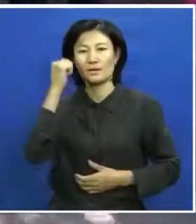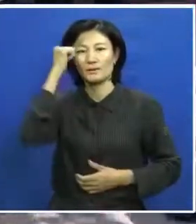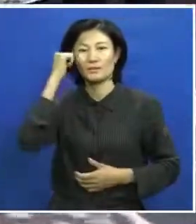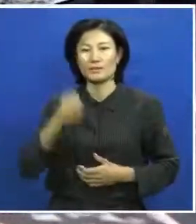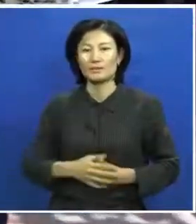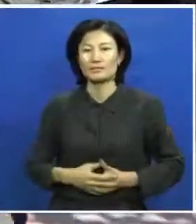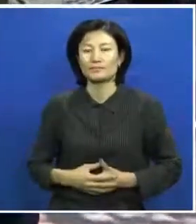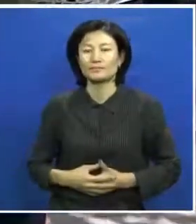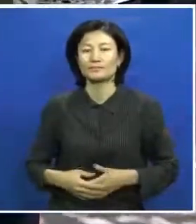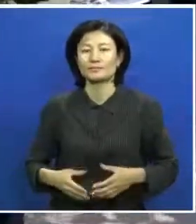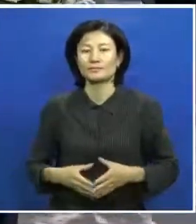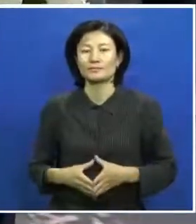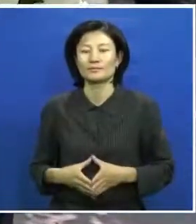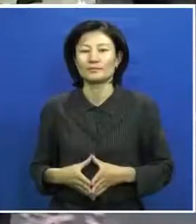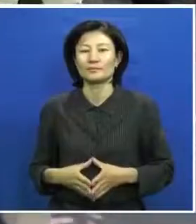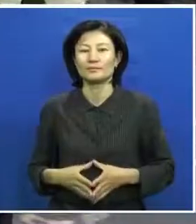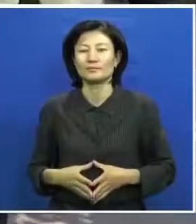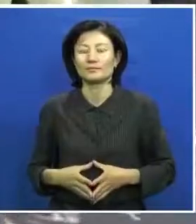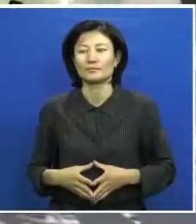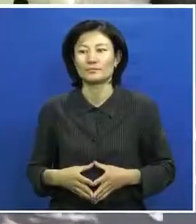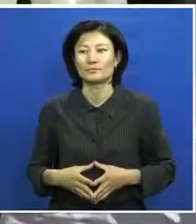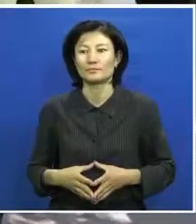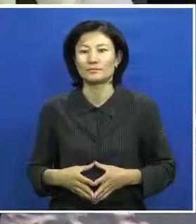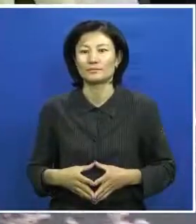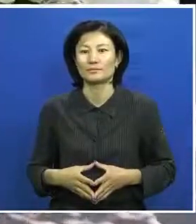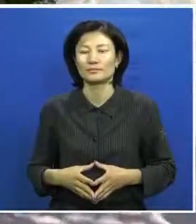что приехали. Рахмет, что уделили внимание.